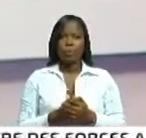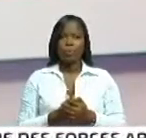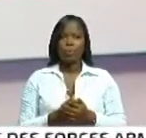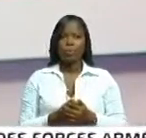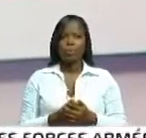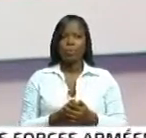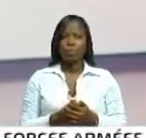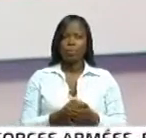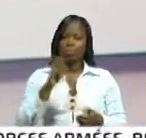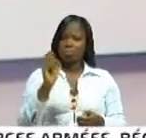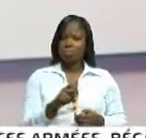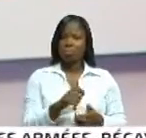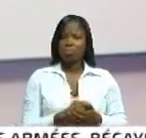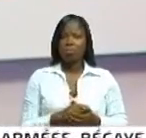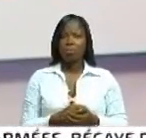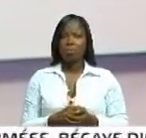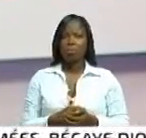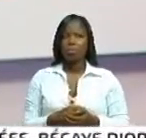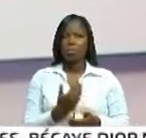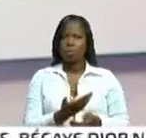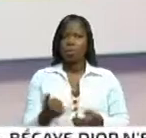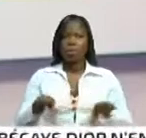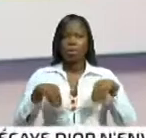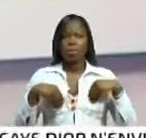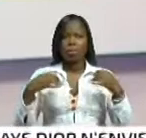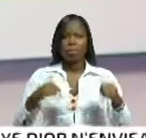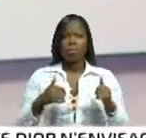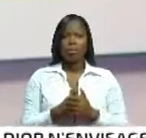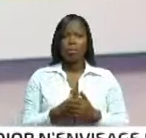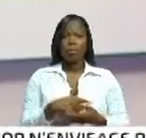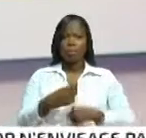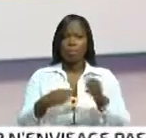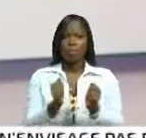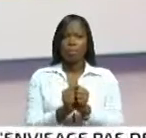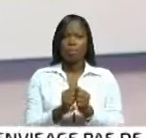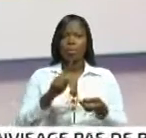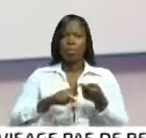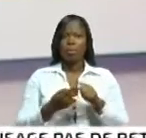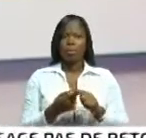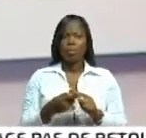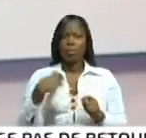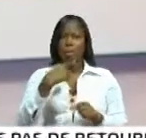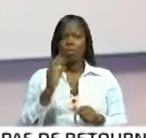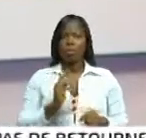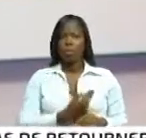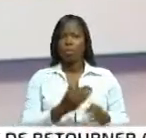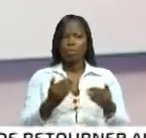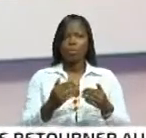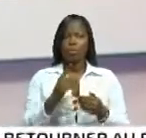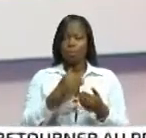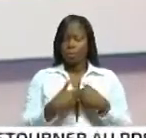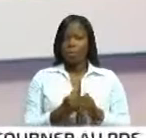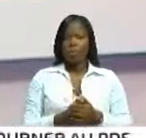autre chose nous avons accepté le jeu nous sommes allés avec nos camarades avec qui nous avons cheminé depuis